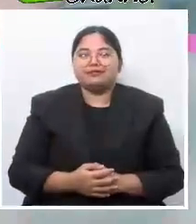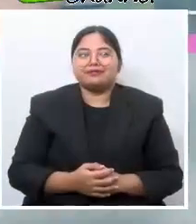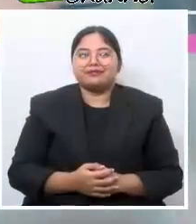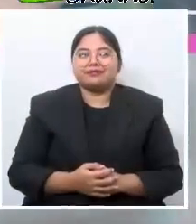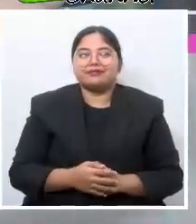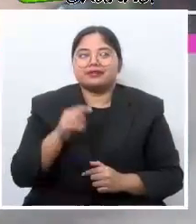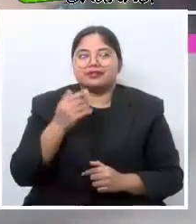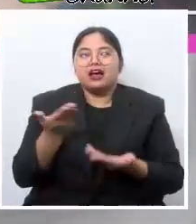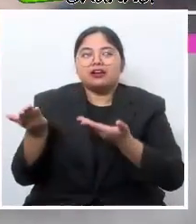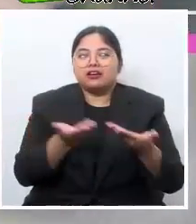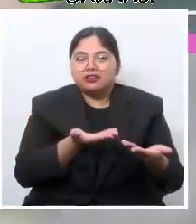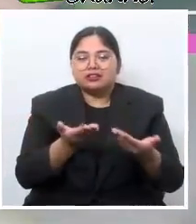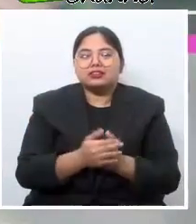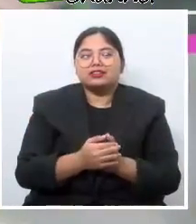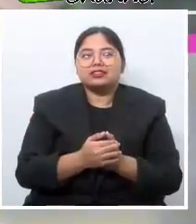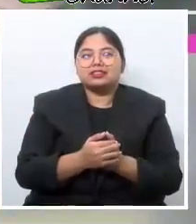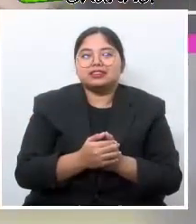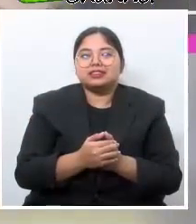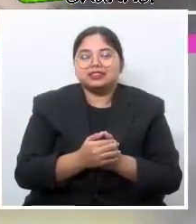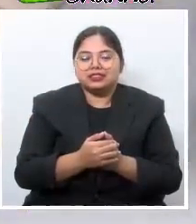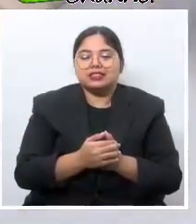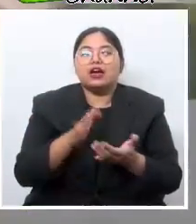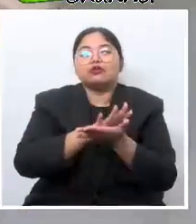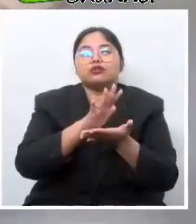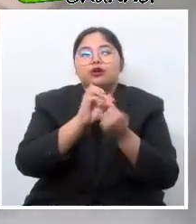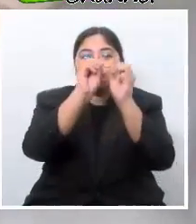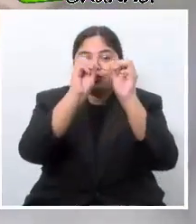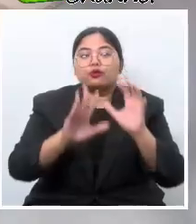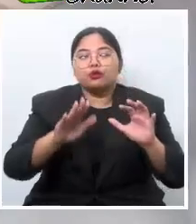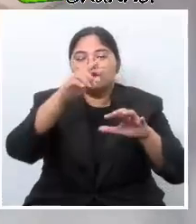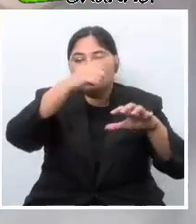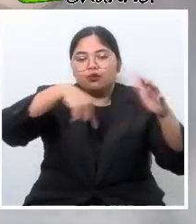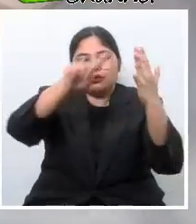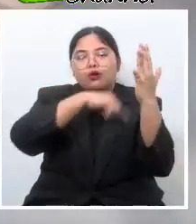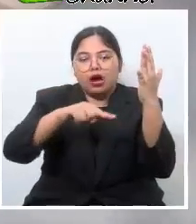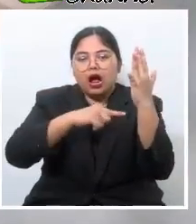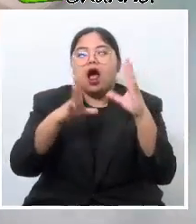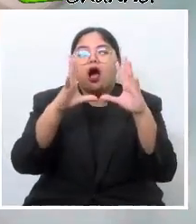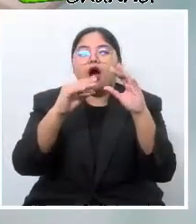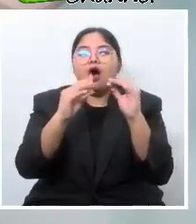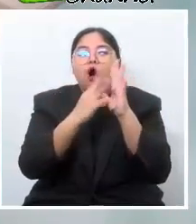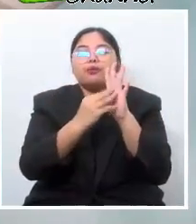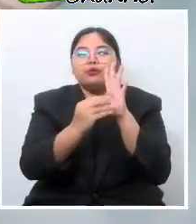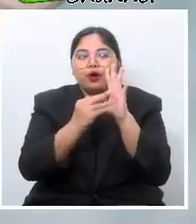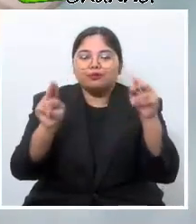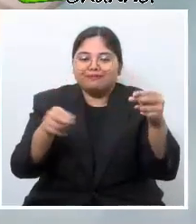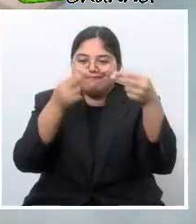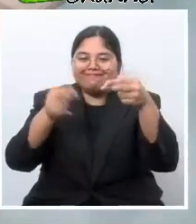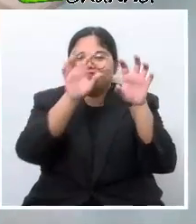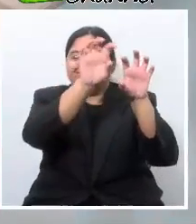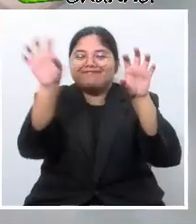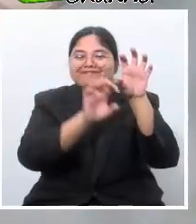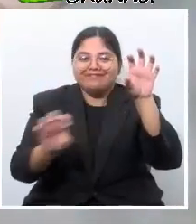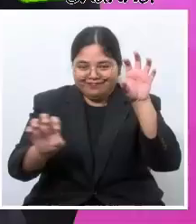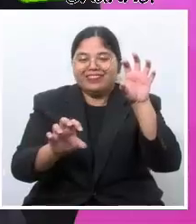สคสคขอเชิญครูและบุคลากรทางการศึกษาทั่วประเทศเข้าร่วมอบรมออนไลน์สร้างวินัยทางการเงินตามหลักปรัชญาเศรษฐกิจ